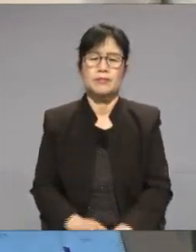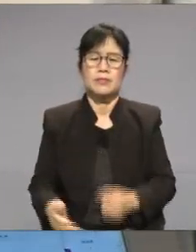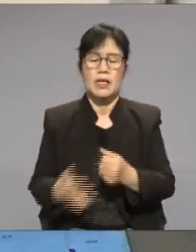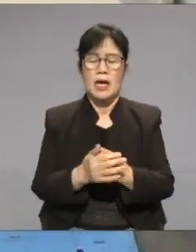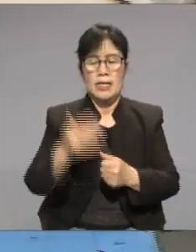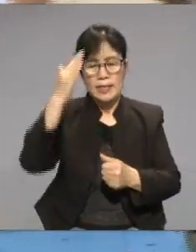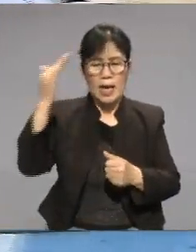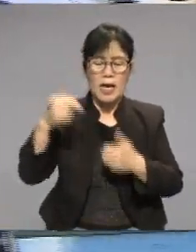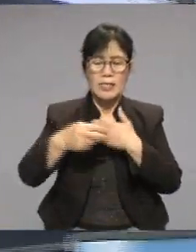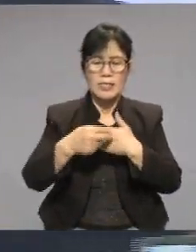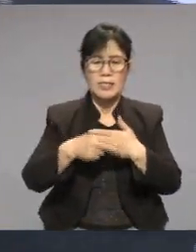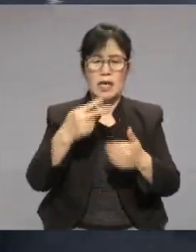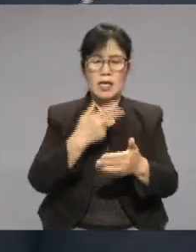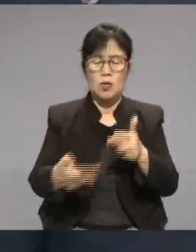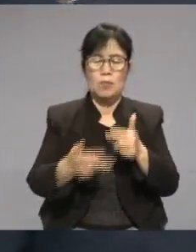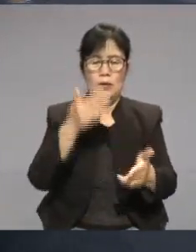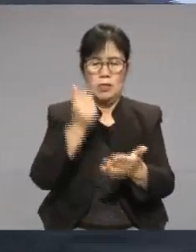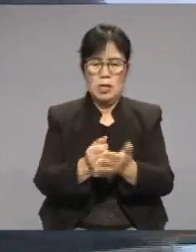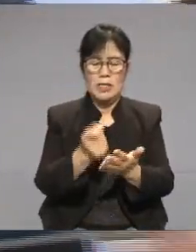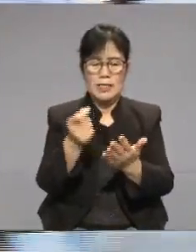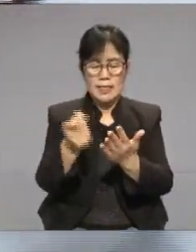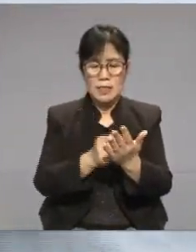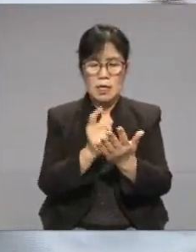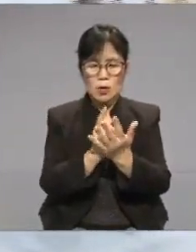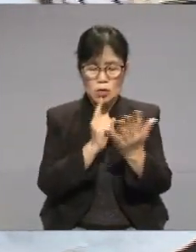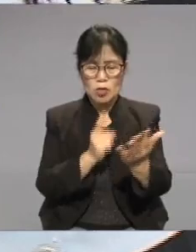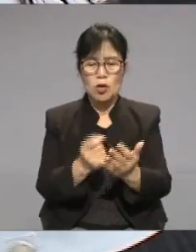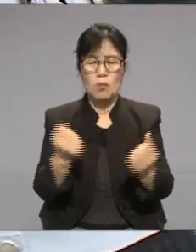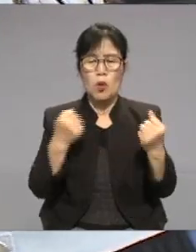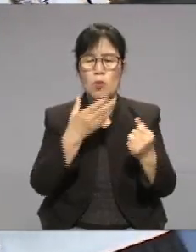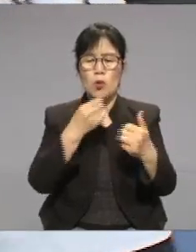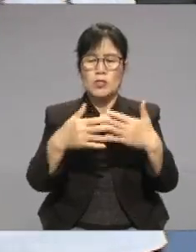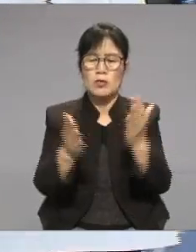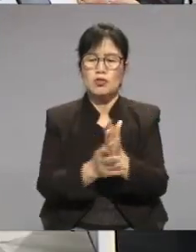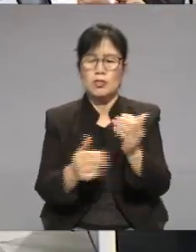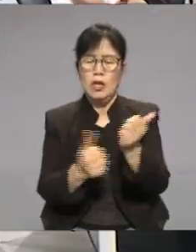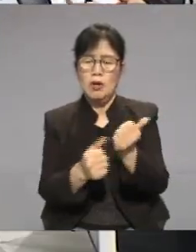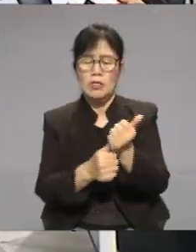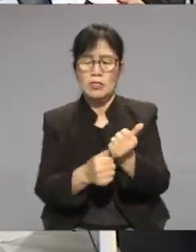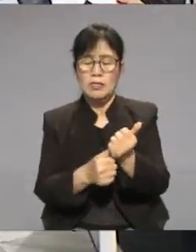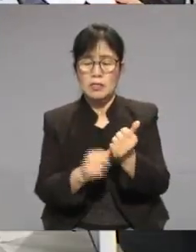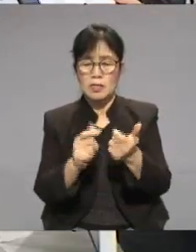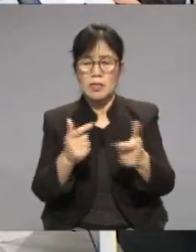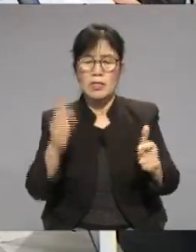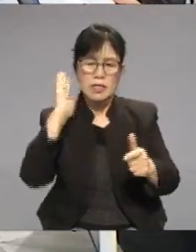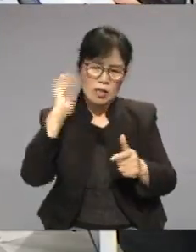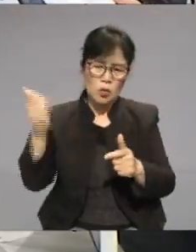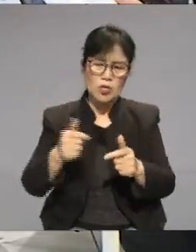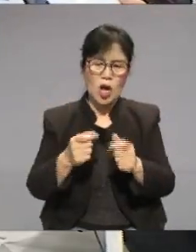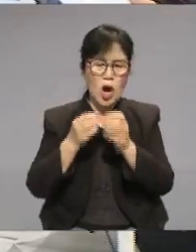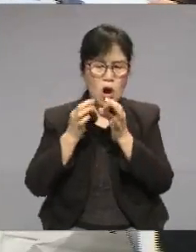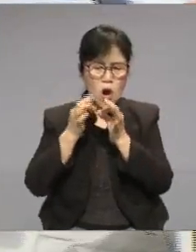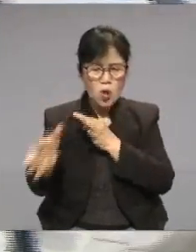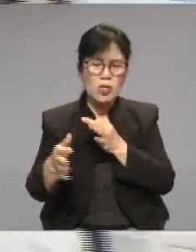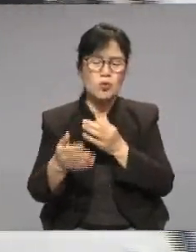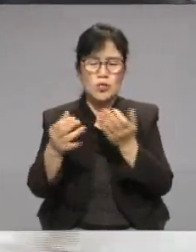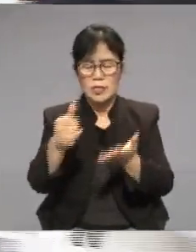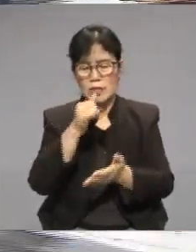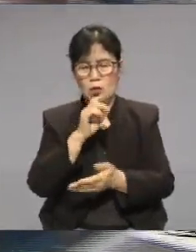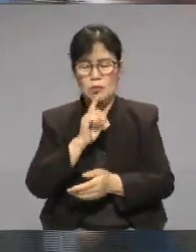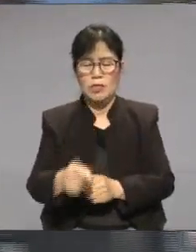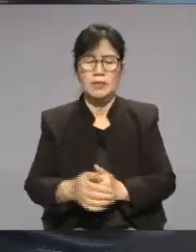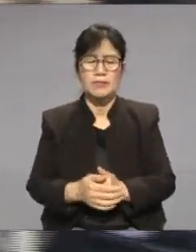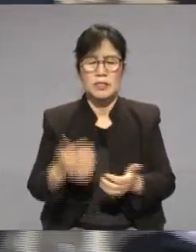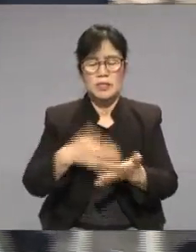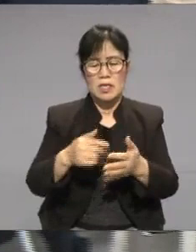이면택 대한의사협회장은 기자회견을 열어 보건복지부 차관 등이 대통령을 속이고 있다고 거칠게 비난했습니다. 의대